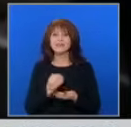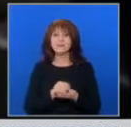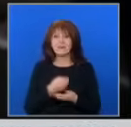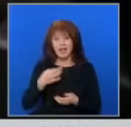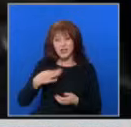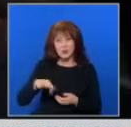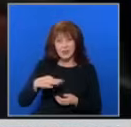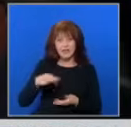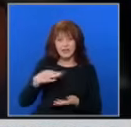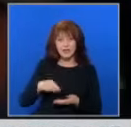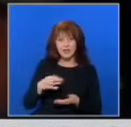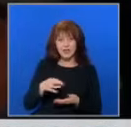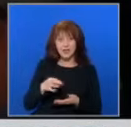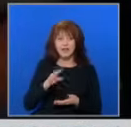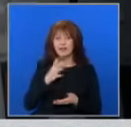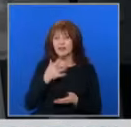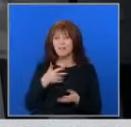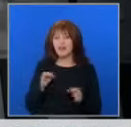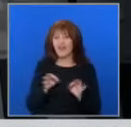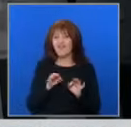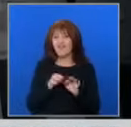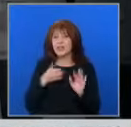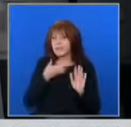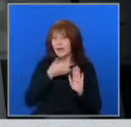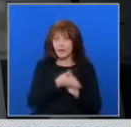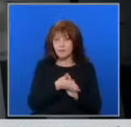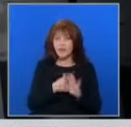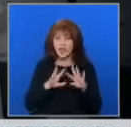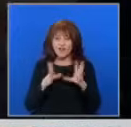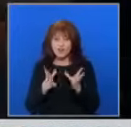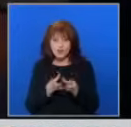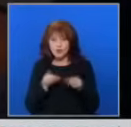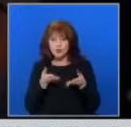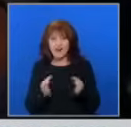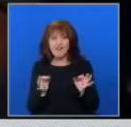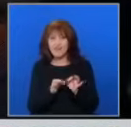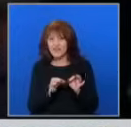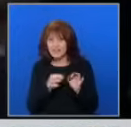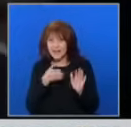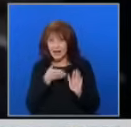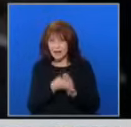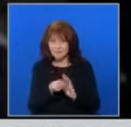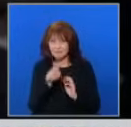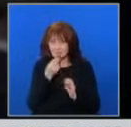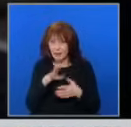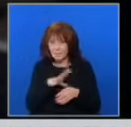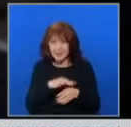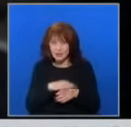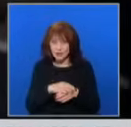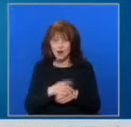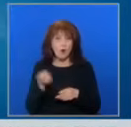стотинка по стотинка да си сложат някои неща във фризера. Оказва се, че всичко това, което е във фризерите, може би утре ще